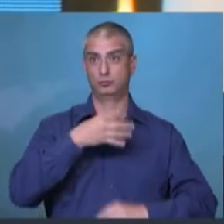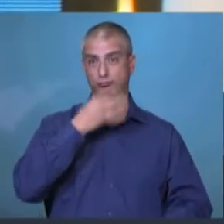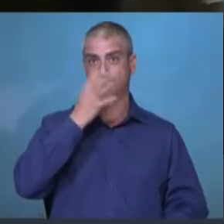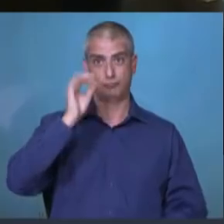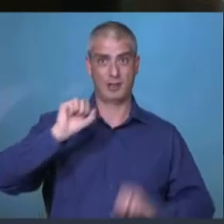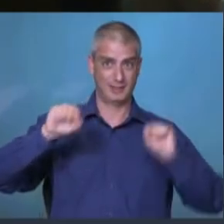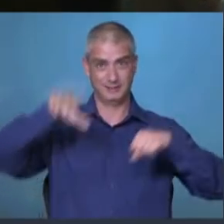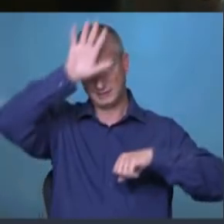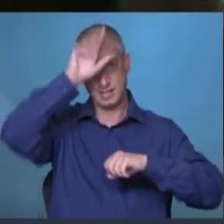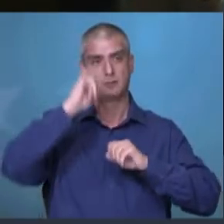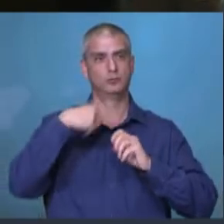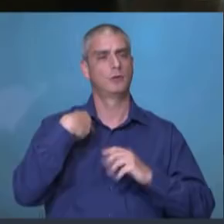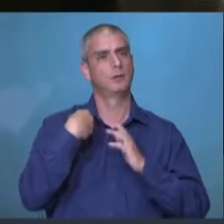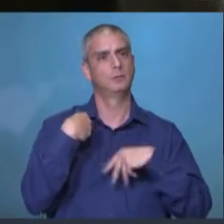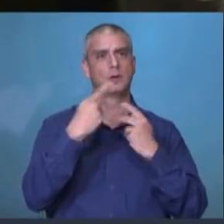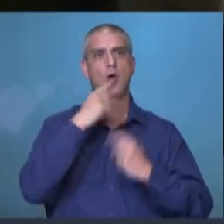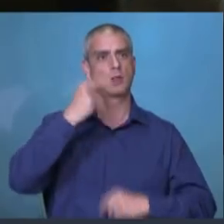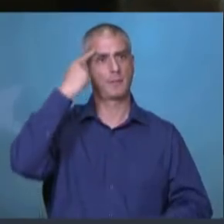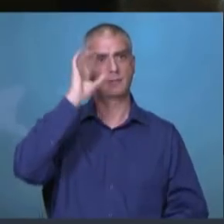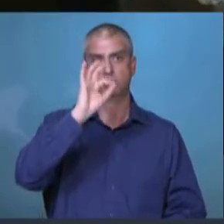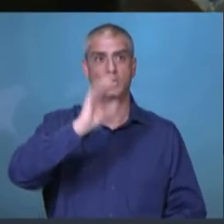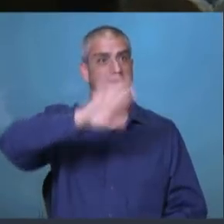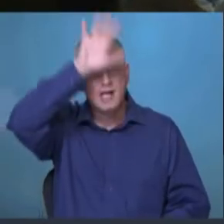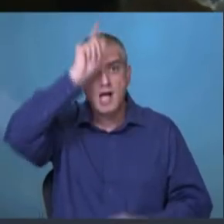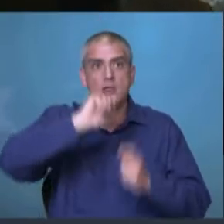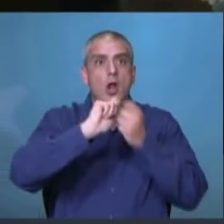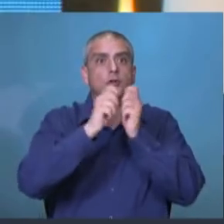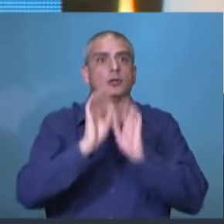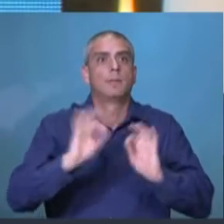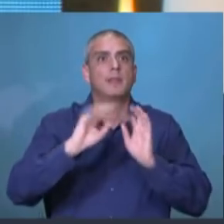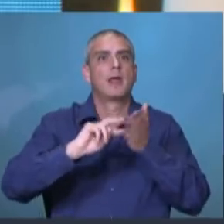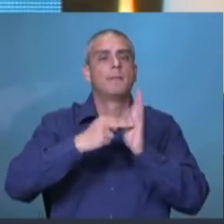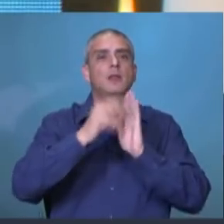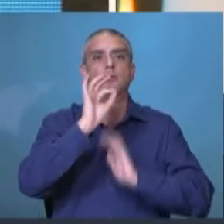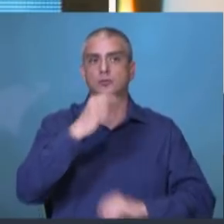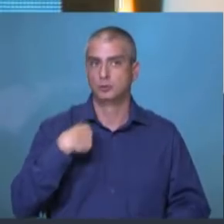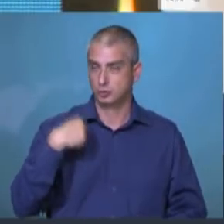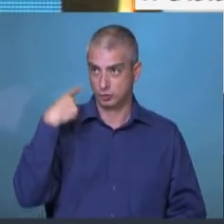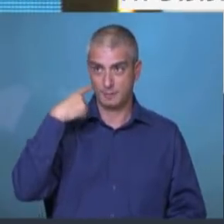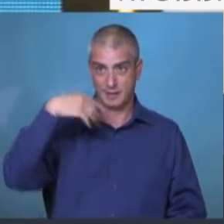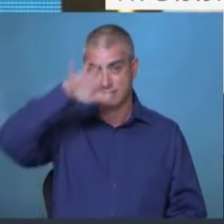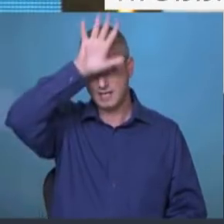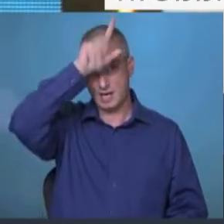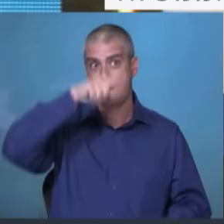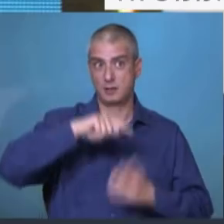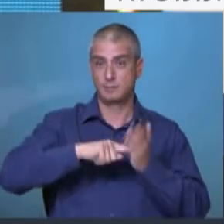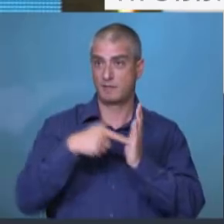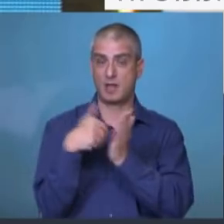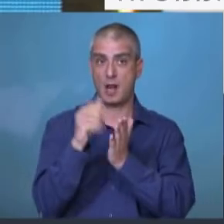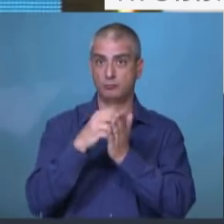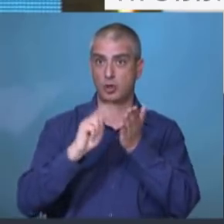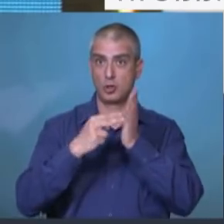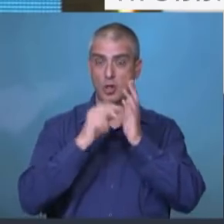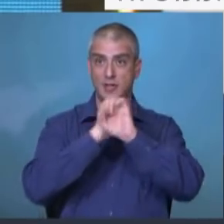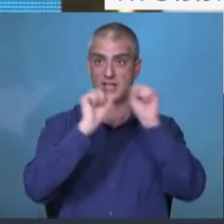הבוקר כדי לחזור על עמדתו, על אף שאיראן לא שינתה בינתיים את מדיניותה. שמעתי שאיראן מתכוונת להמשיך בתוכנית הגרעין